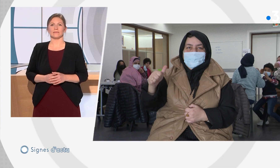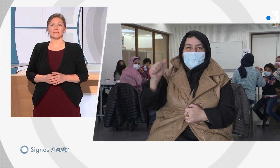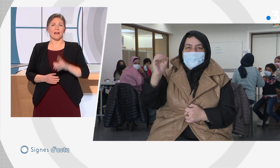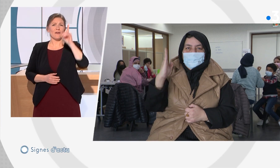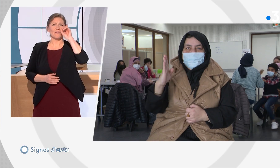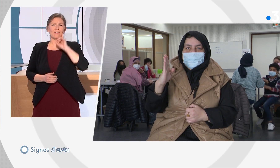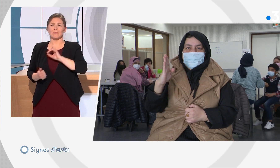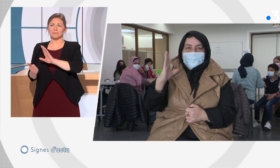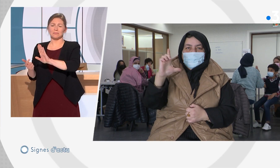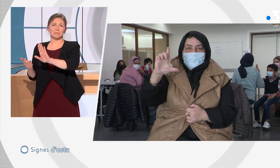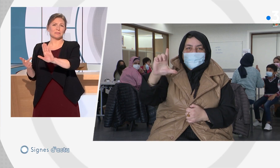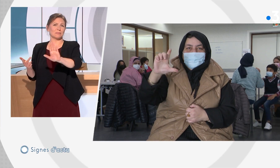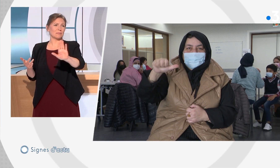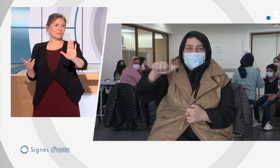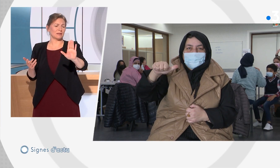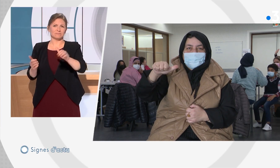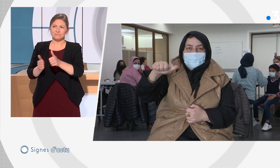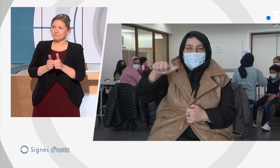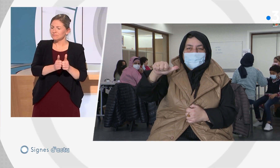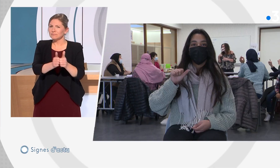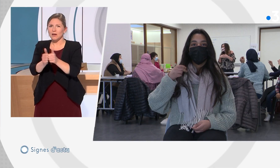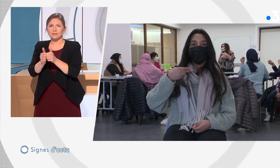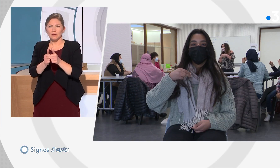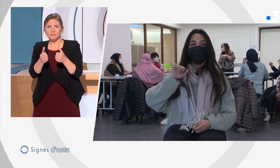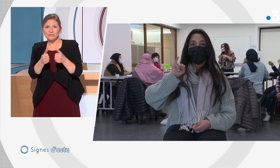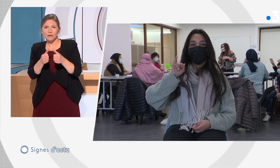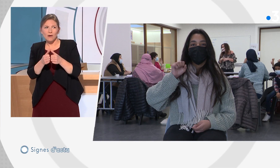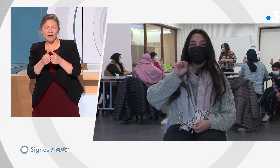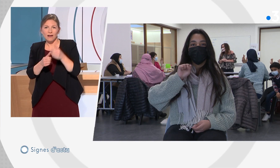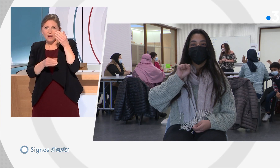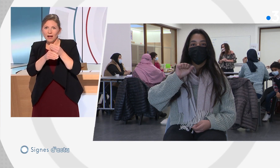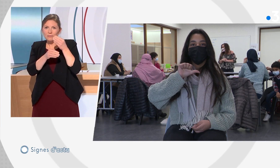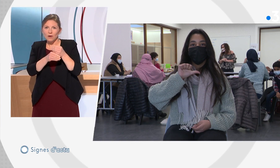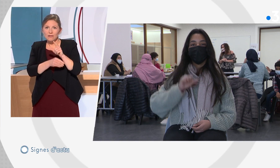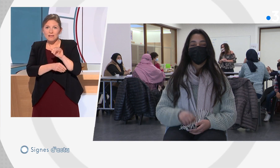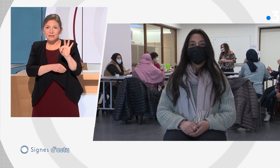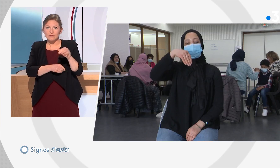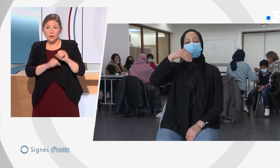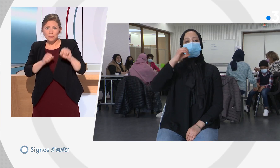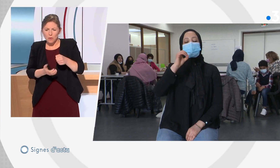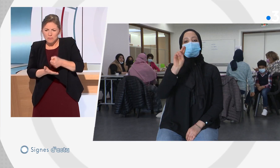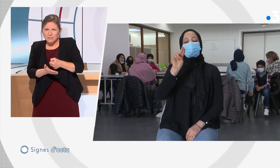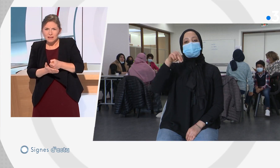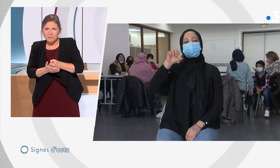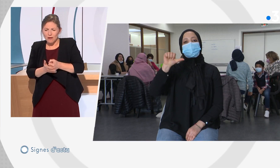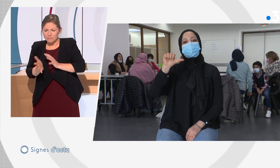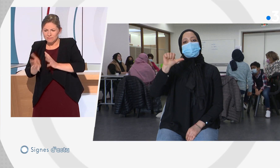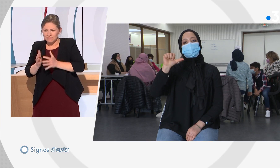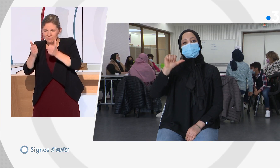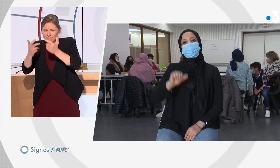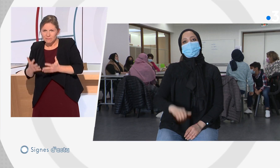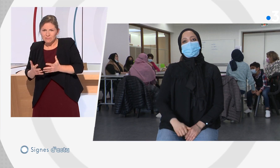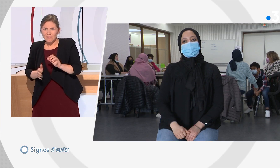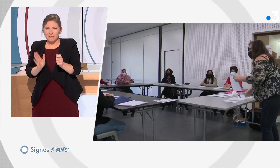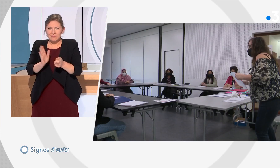Elles s'appellent Abla, Anissa ou encore Mouna et elles peuvent désormais compter, donner une date ou faire des phrases simples en langue